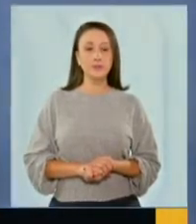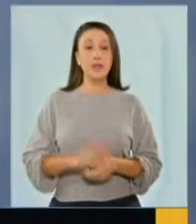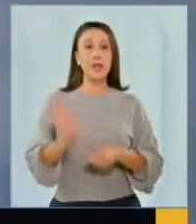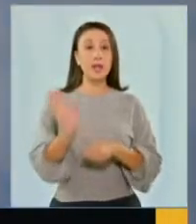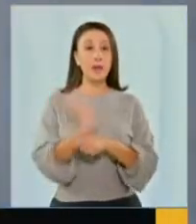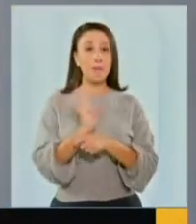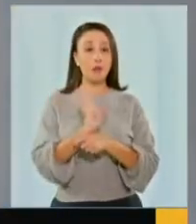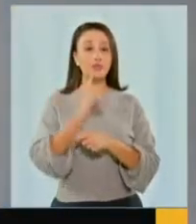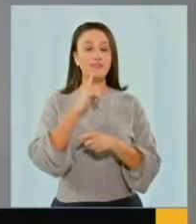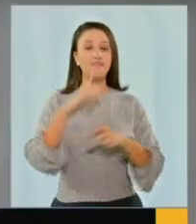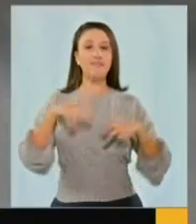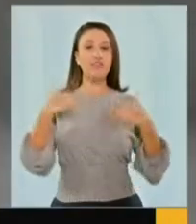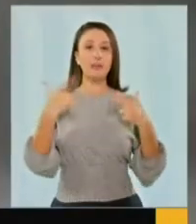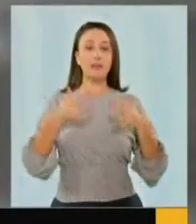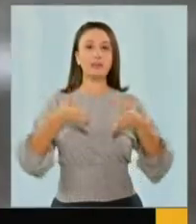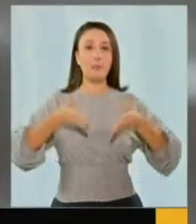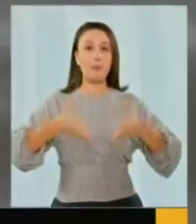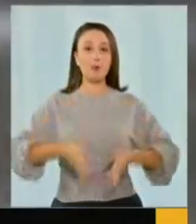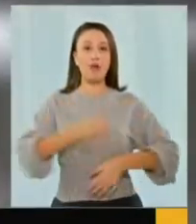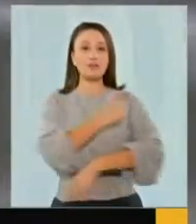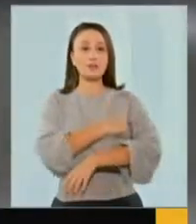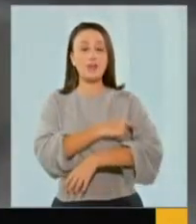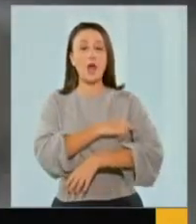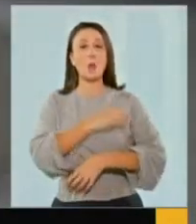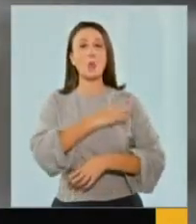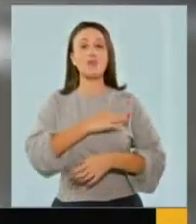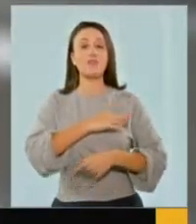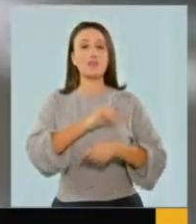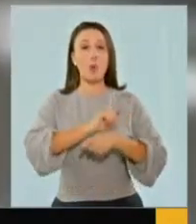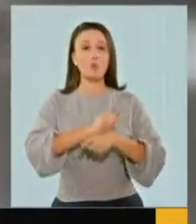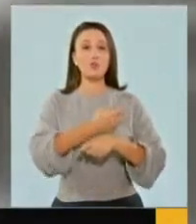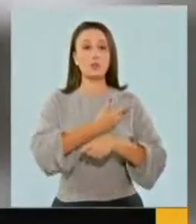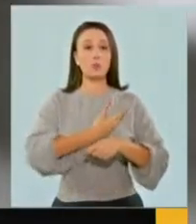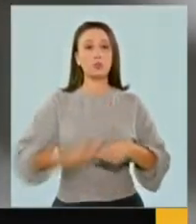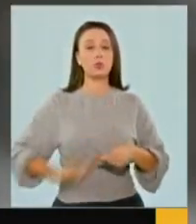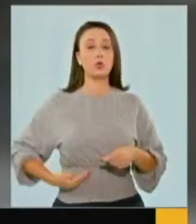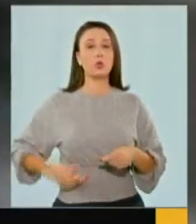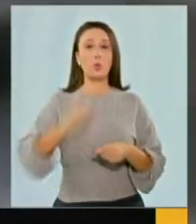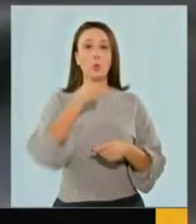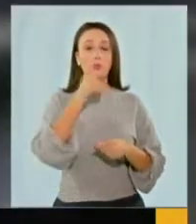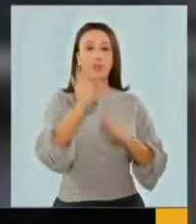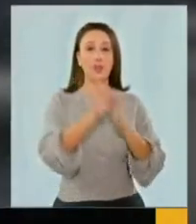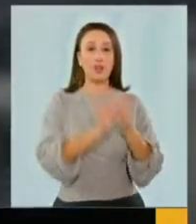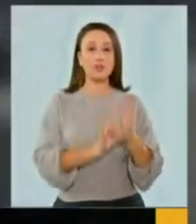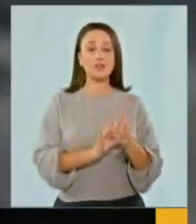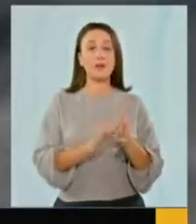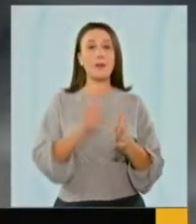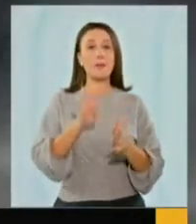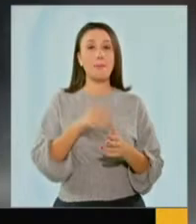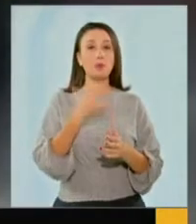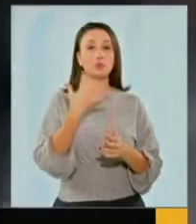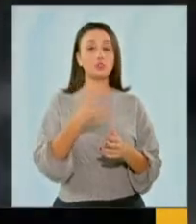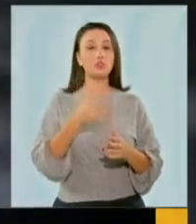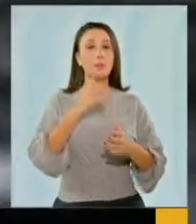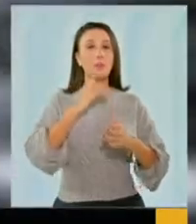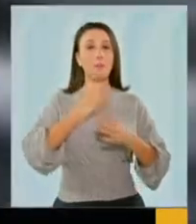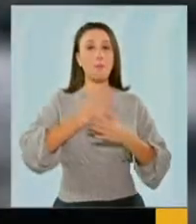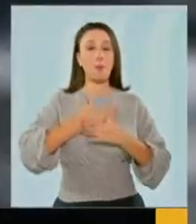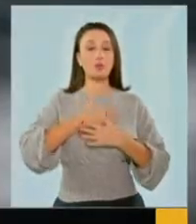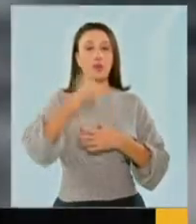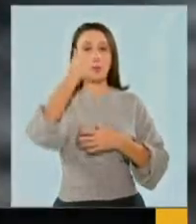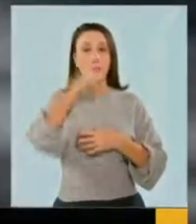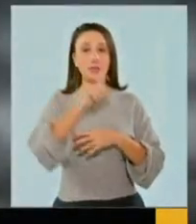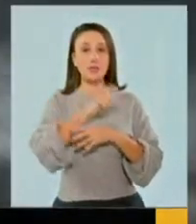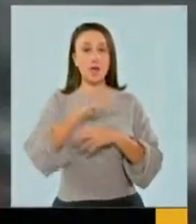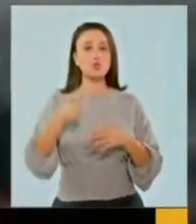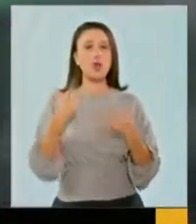Imaginile au fost filmate la morga Spitalului Universitar de Urgență București, unde se înregistrează 45 de decese pe zi. Din